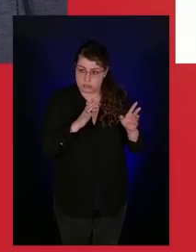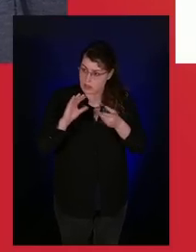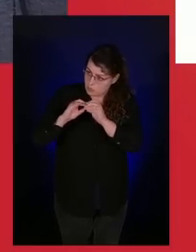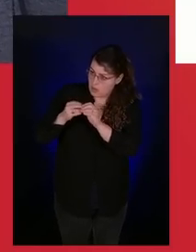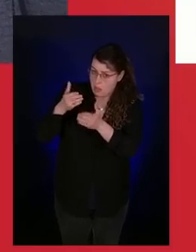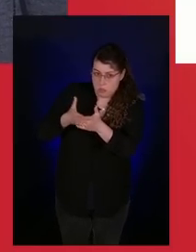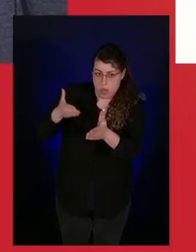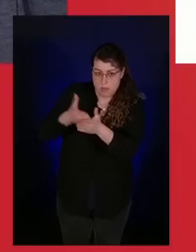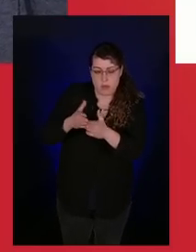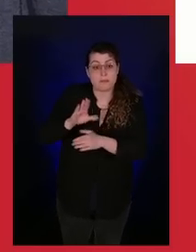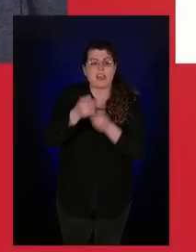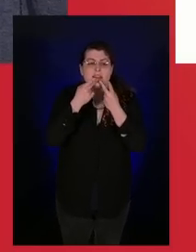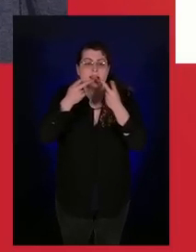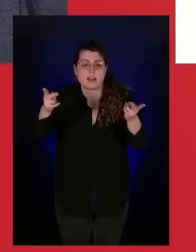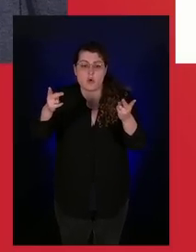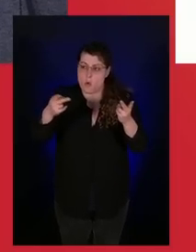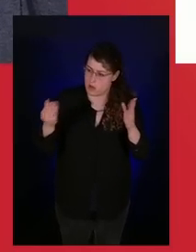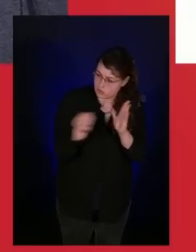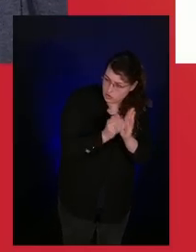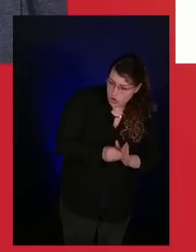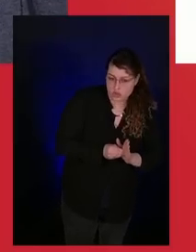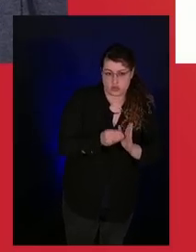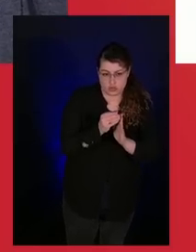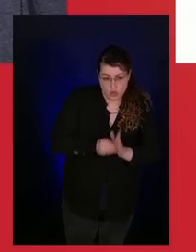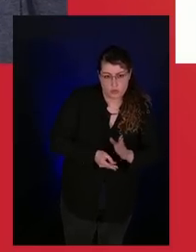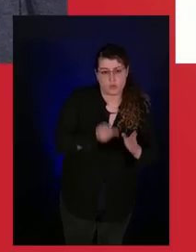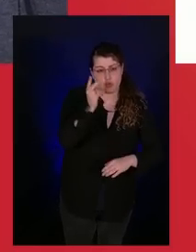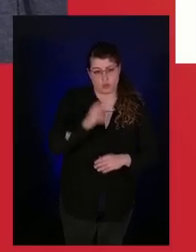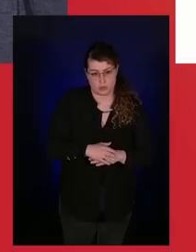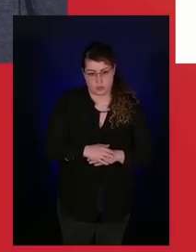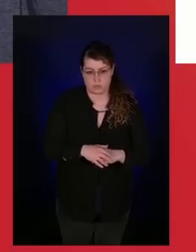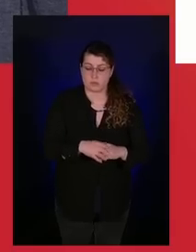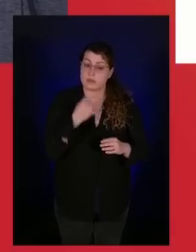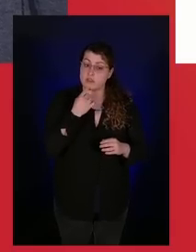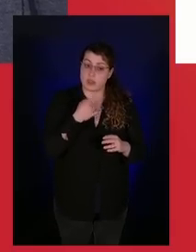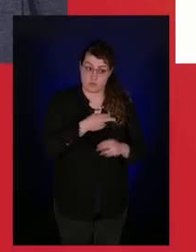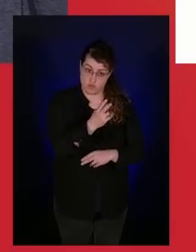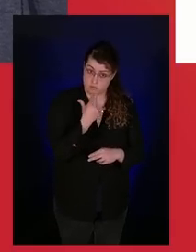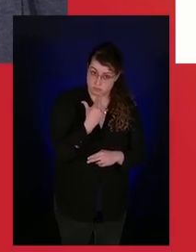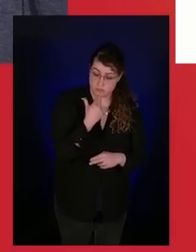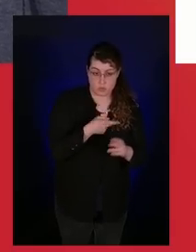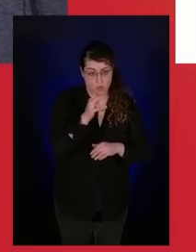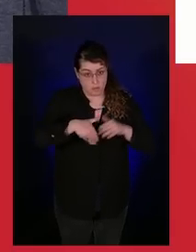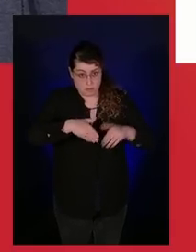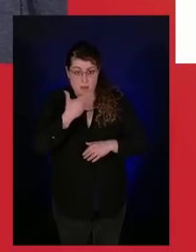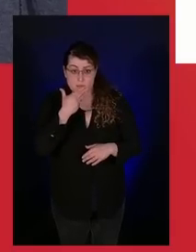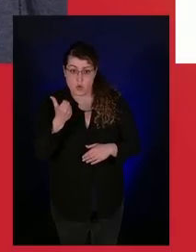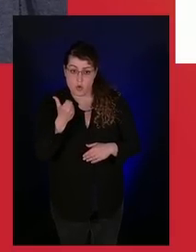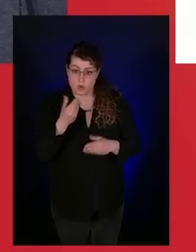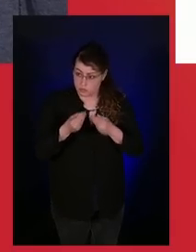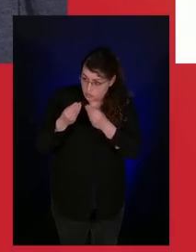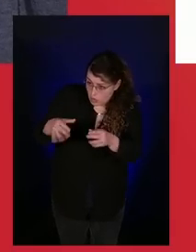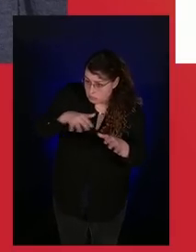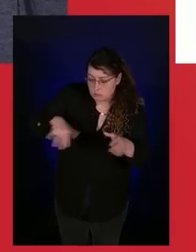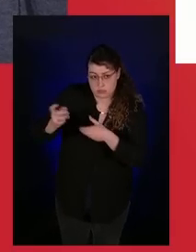dans les déclarations. Autant d'informations qui pourraient être utiles, efficaces et donner corps aux responsabilités à la vie syndicale et à la